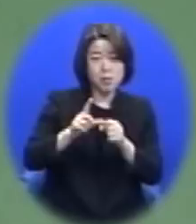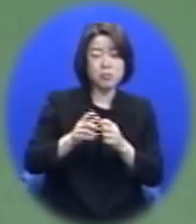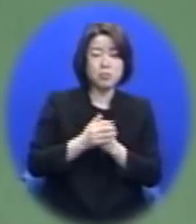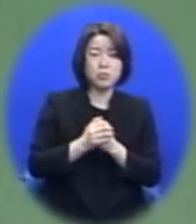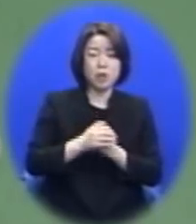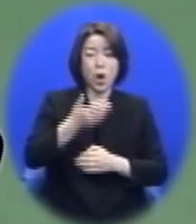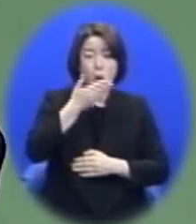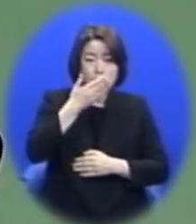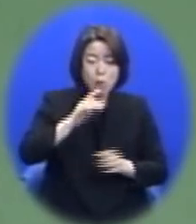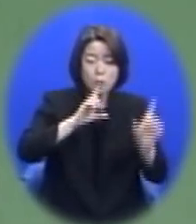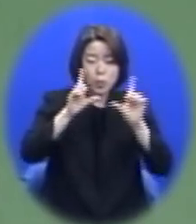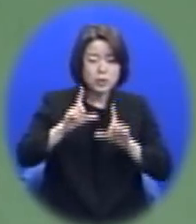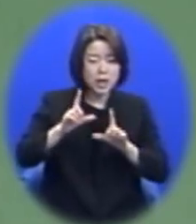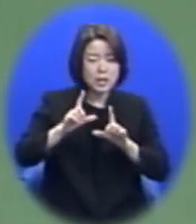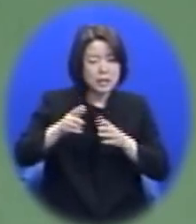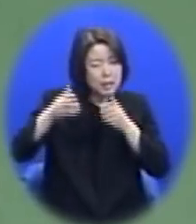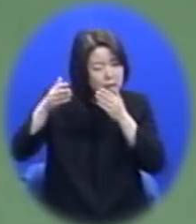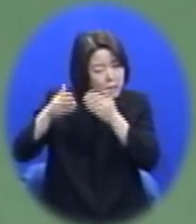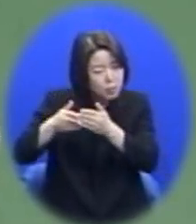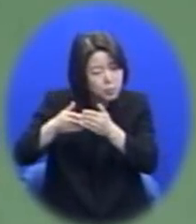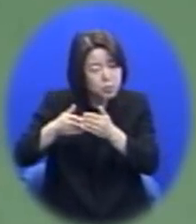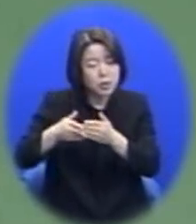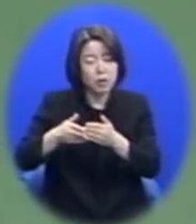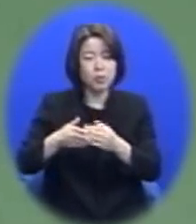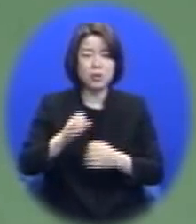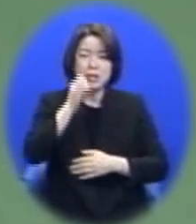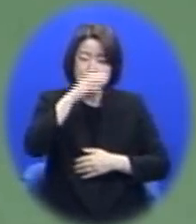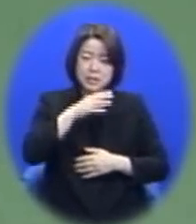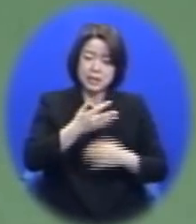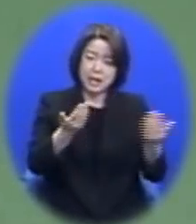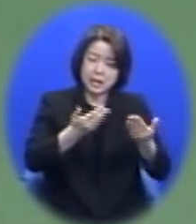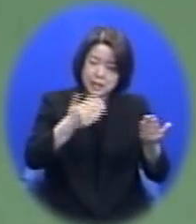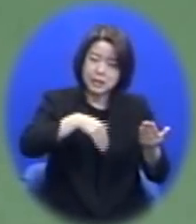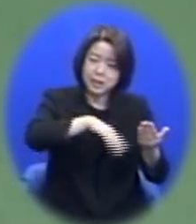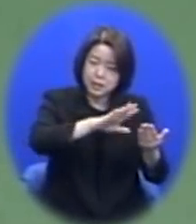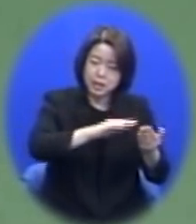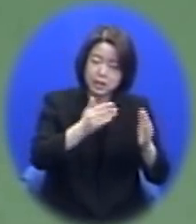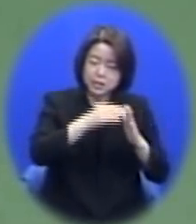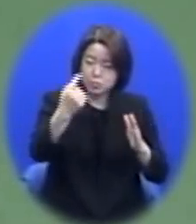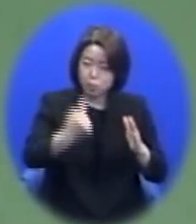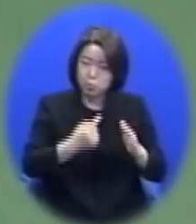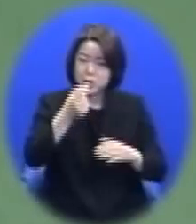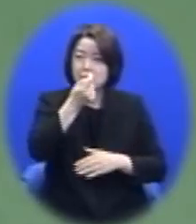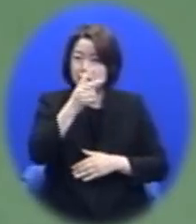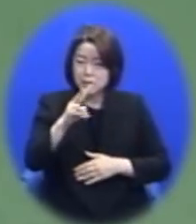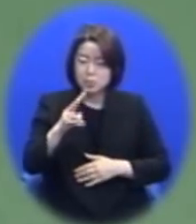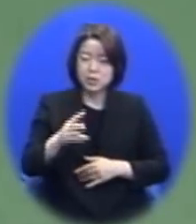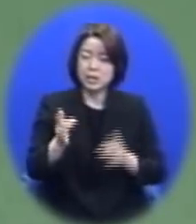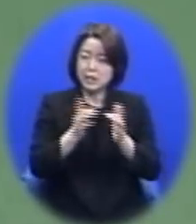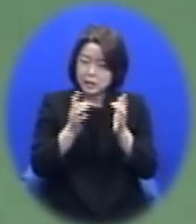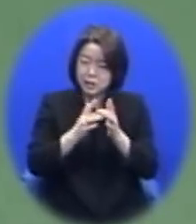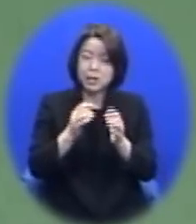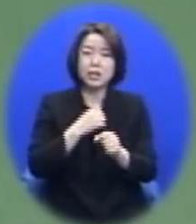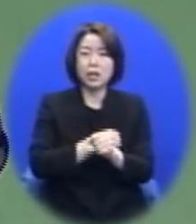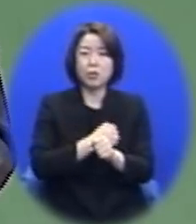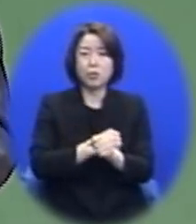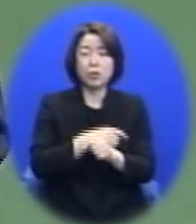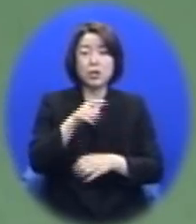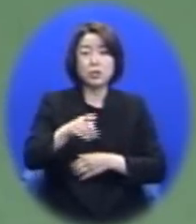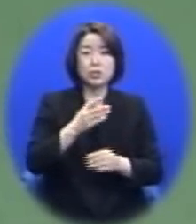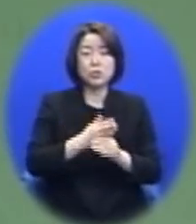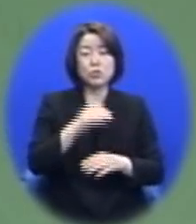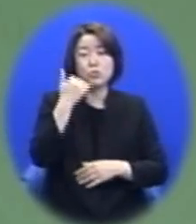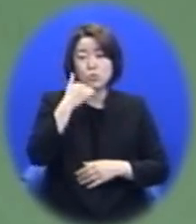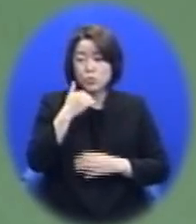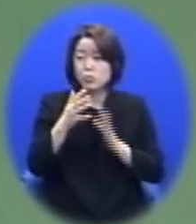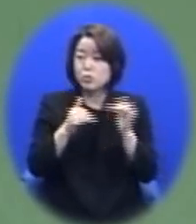먹고 사는 데 매이고 그저 직장 갔다가 집에 돌아오면 TV 보고 인터넷 하고 그러다가 누구